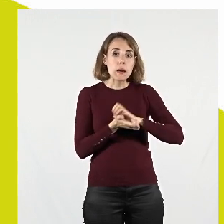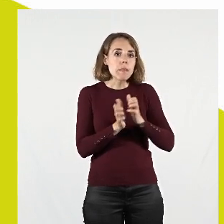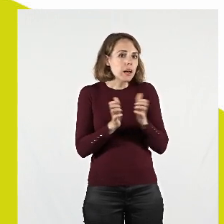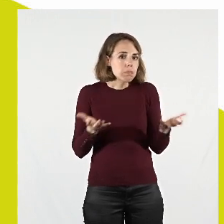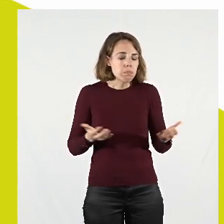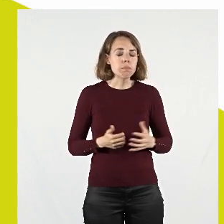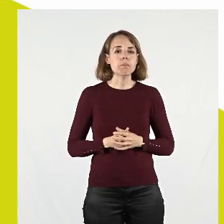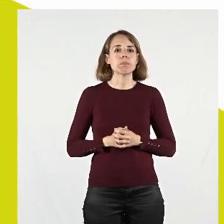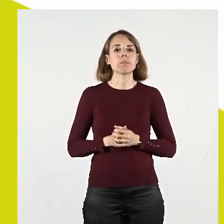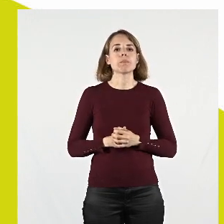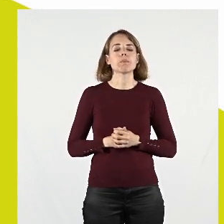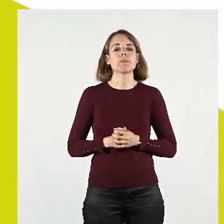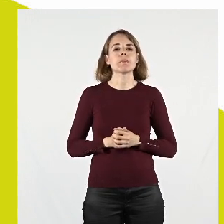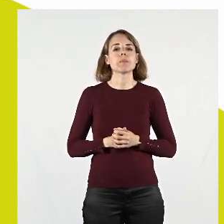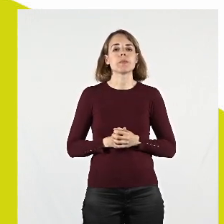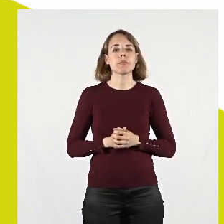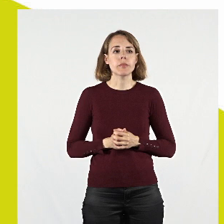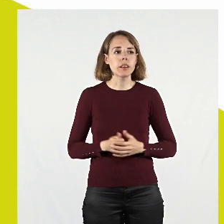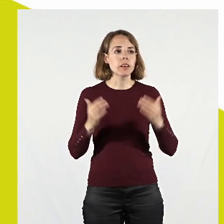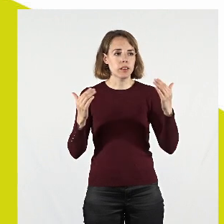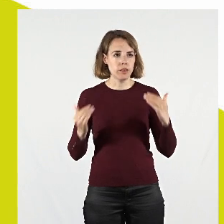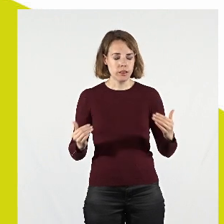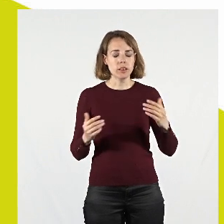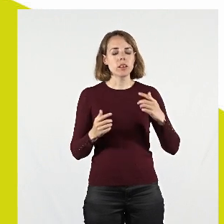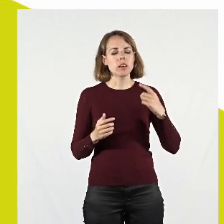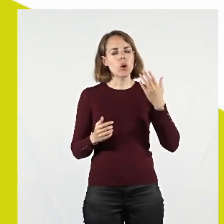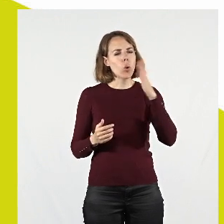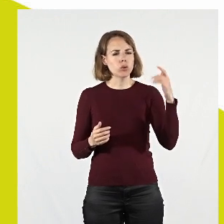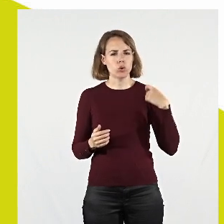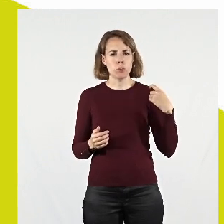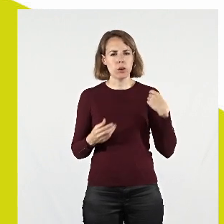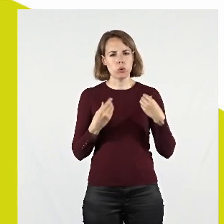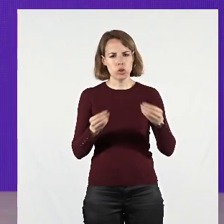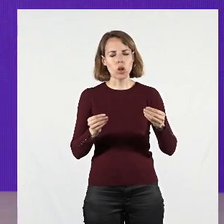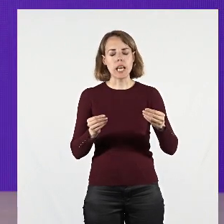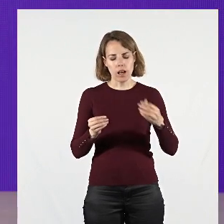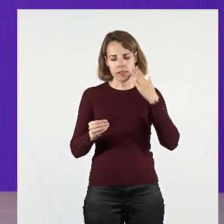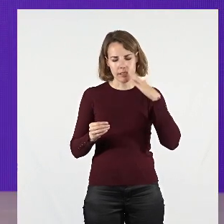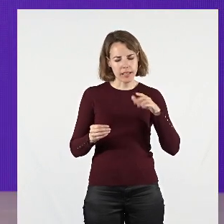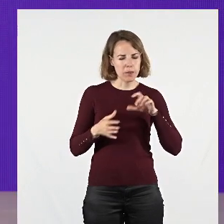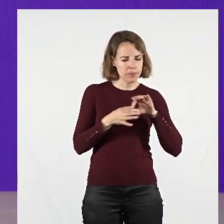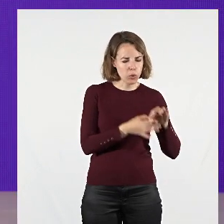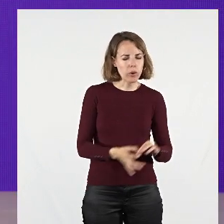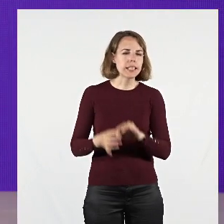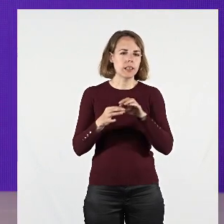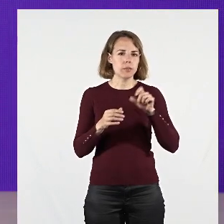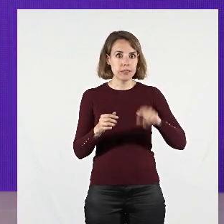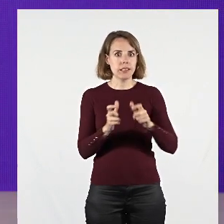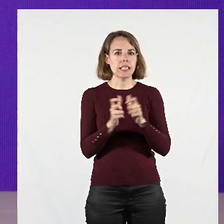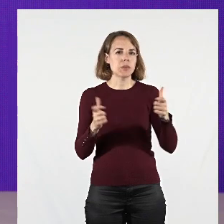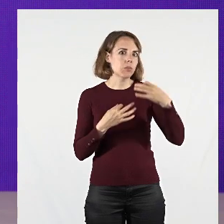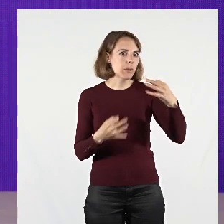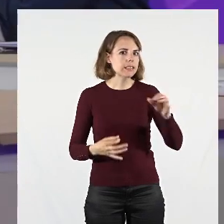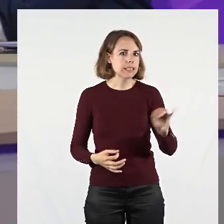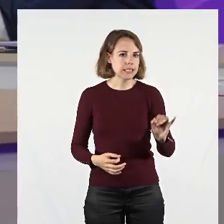carte d'identité médico-sociale des structures, ce qui nous a permis de faire les graphiques qui vont suivre. Alors, grâce à ce